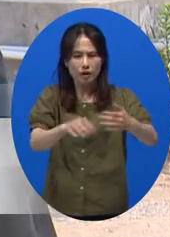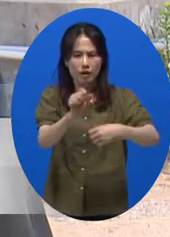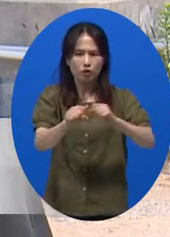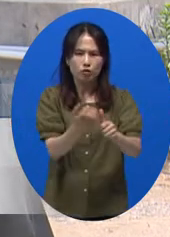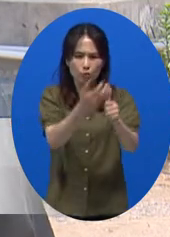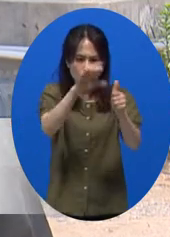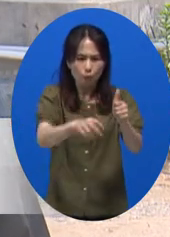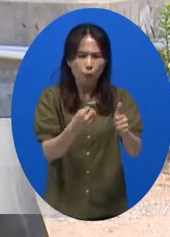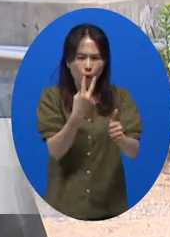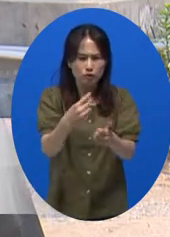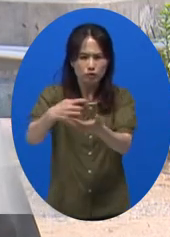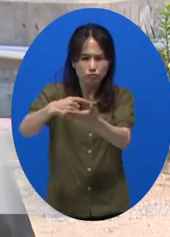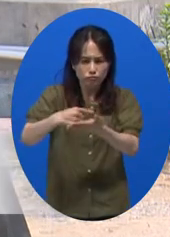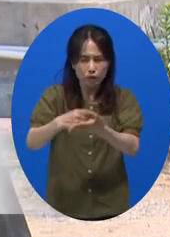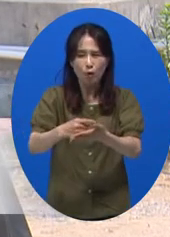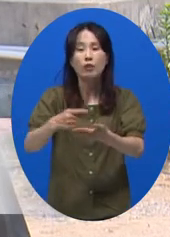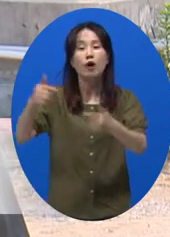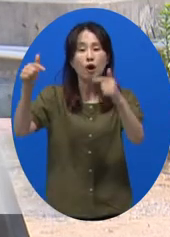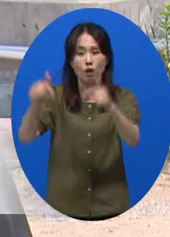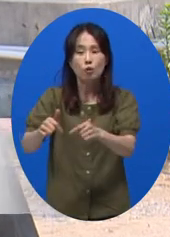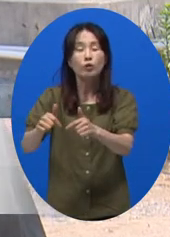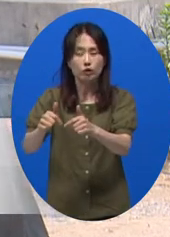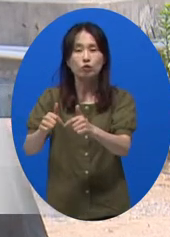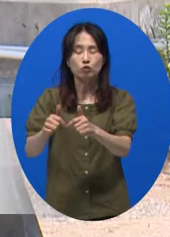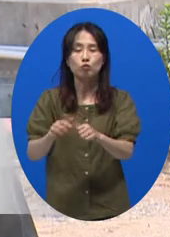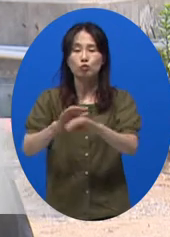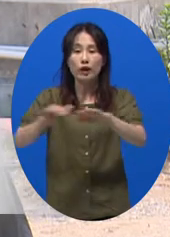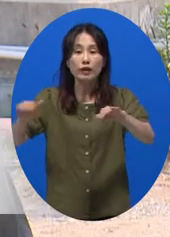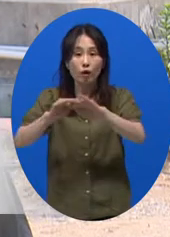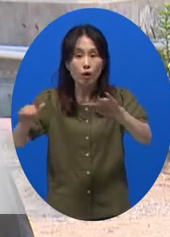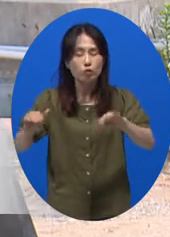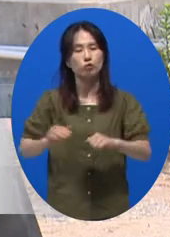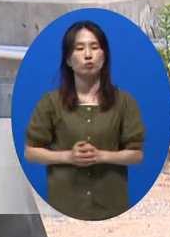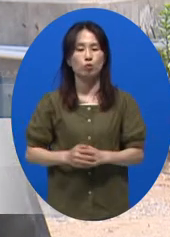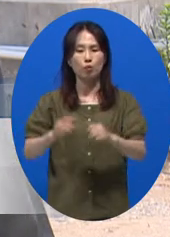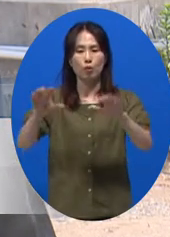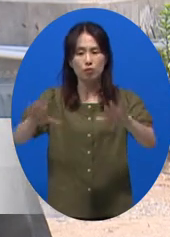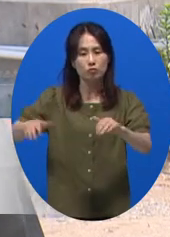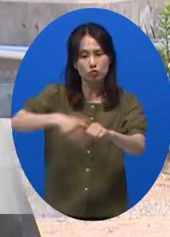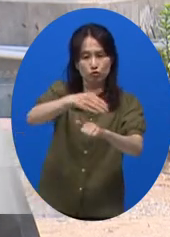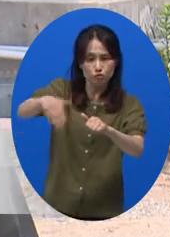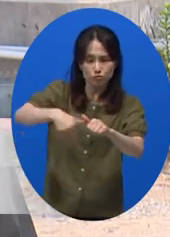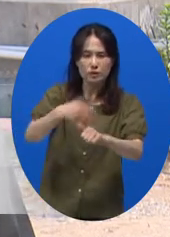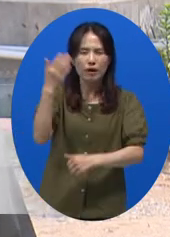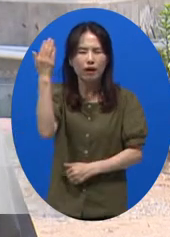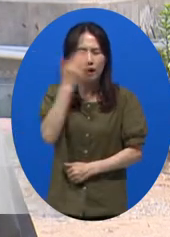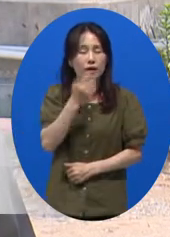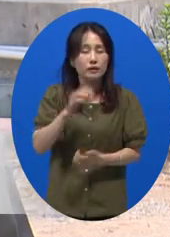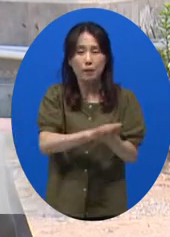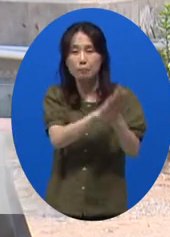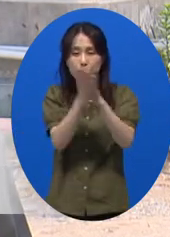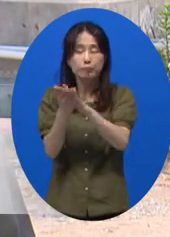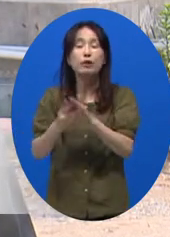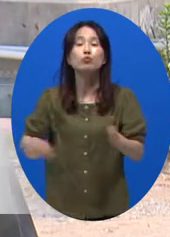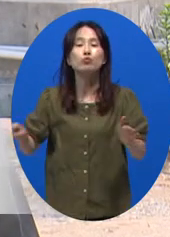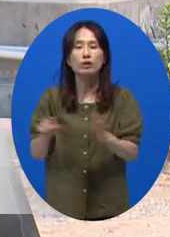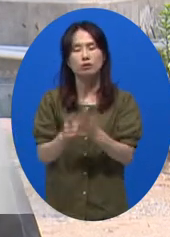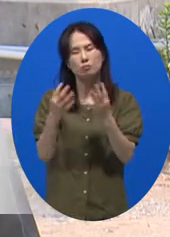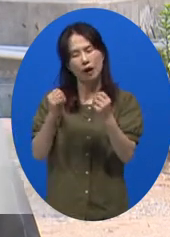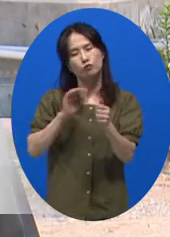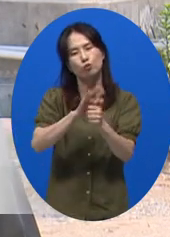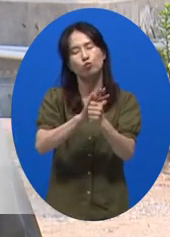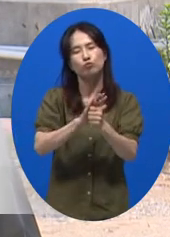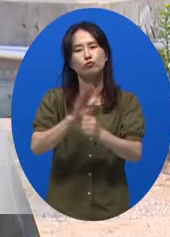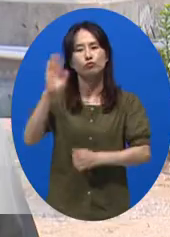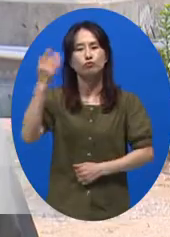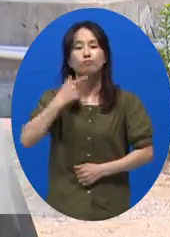축산 농가의 악취 민원 해결 그리고 지역 주민, 지역 환경, 쾌적한 환경을 만들기 위해 많은